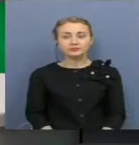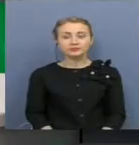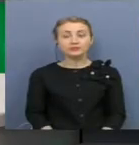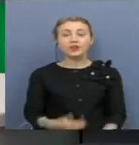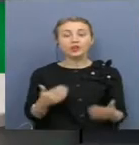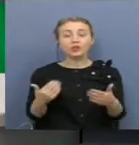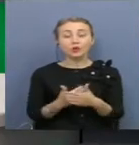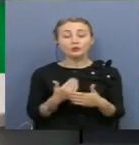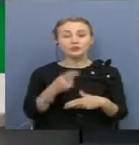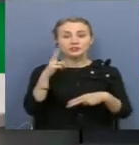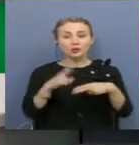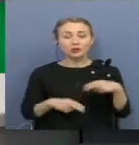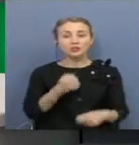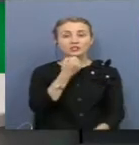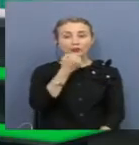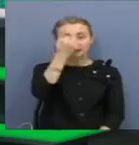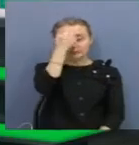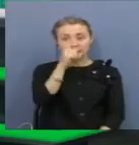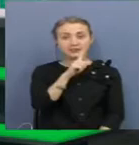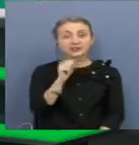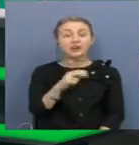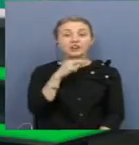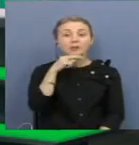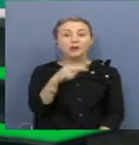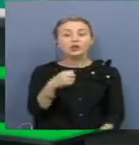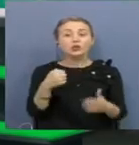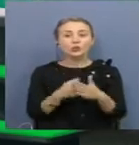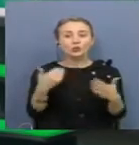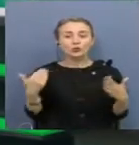Арнаға келіп түскен ақпараттар легі осындай. Эфир тізгінінде